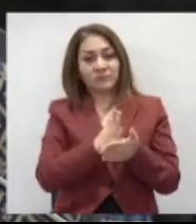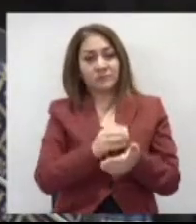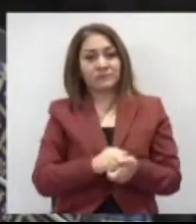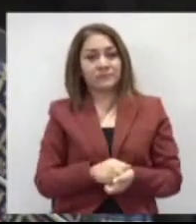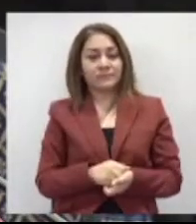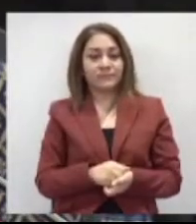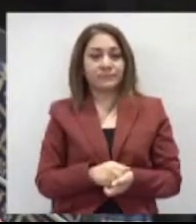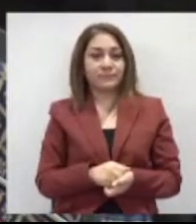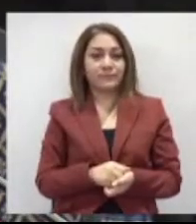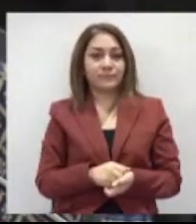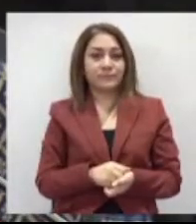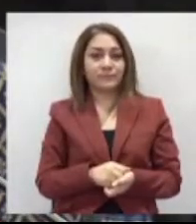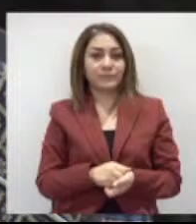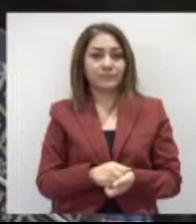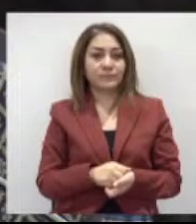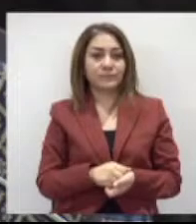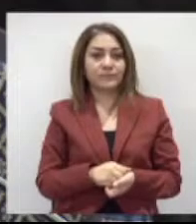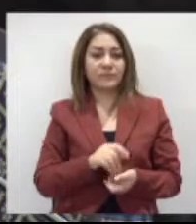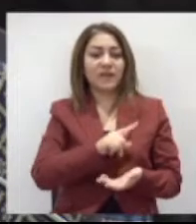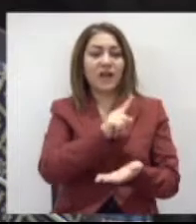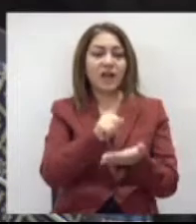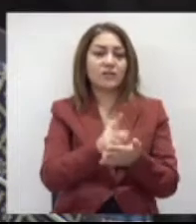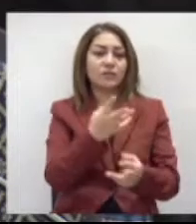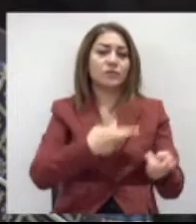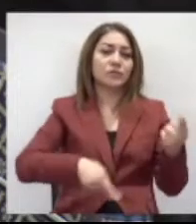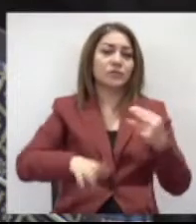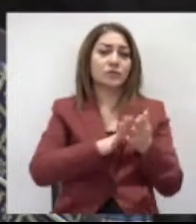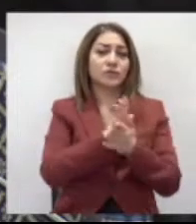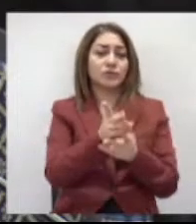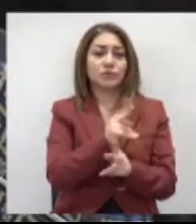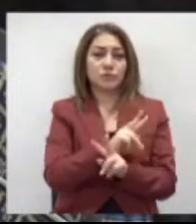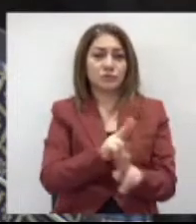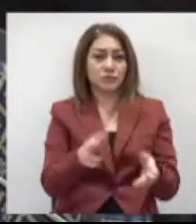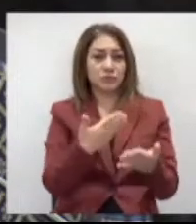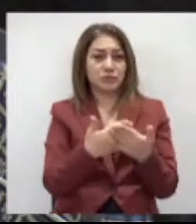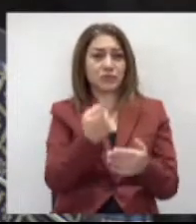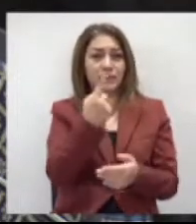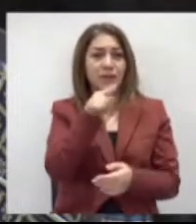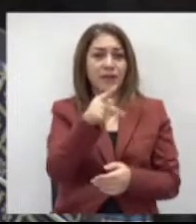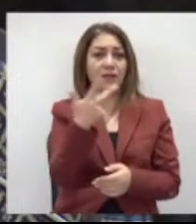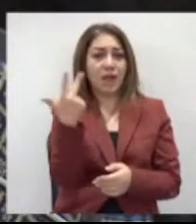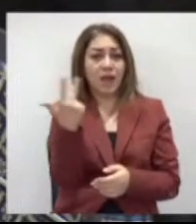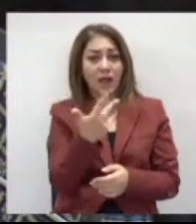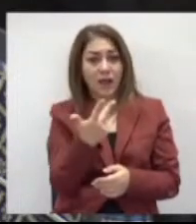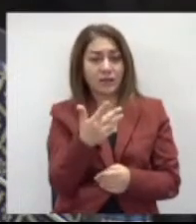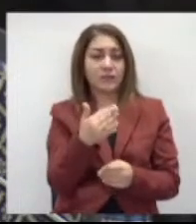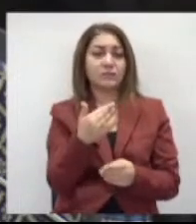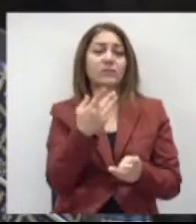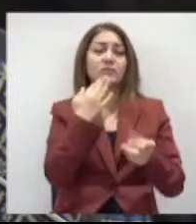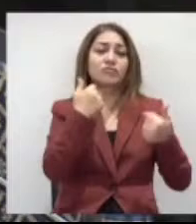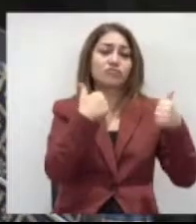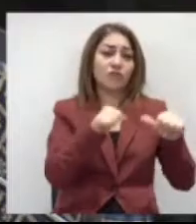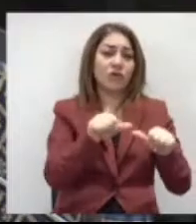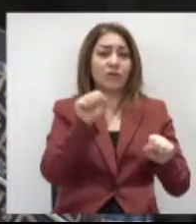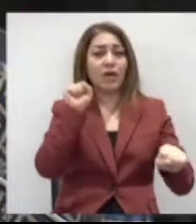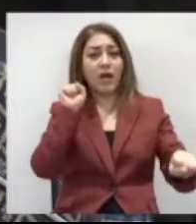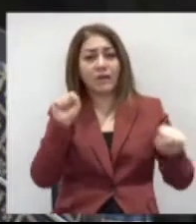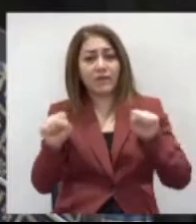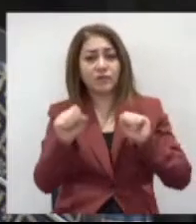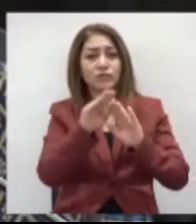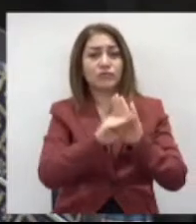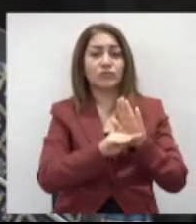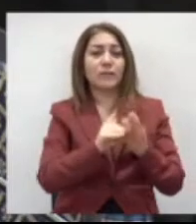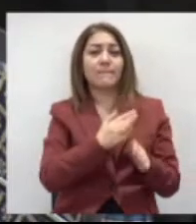կապված. Հաջորդ հարցը, որ գրեթե բոլորի կողմից բարձրաձայնվեց, 1.3-ի, այսինքն օրենսդիր գործադիր իշխանությունների